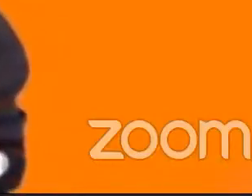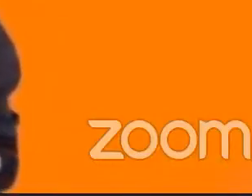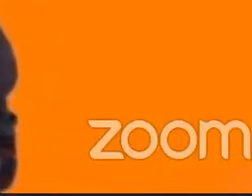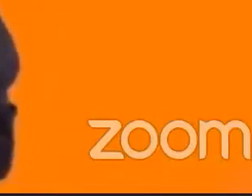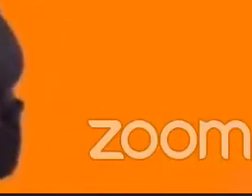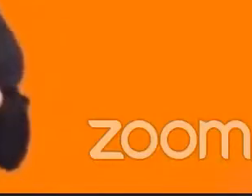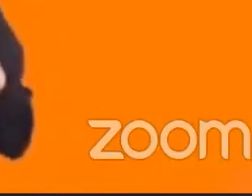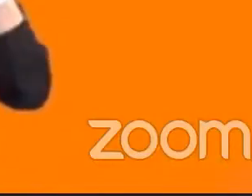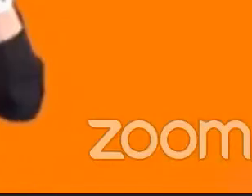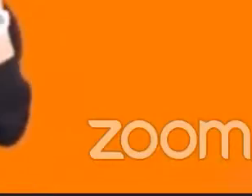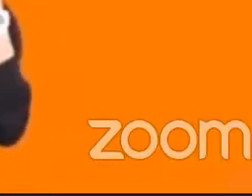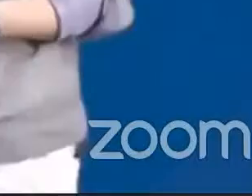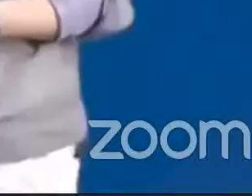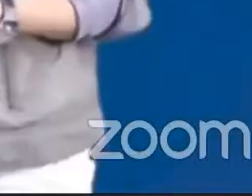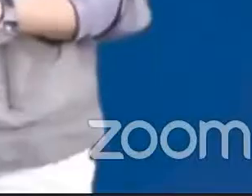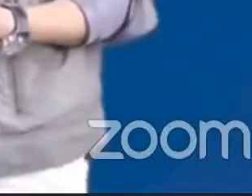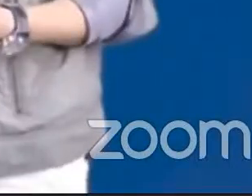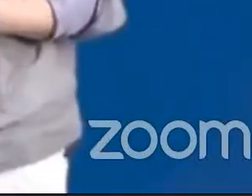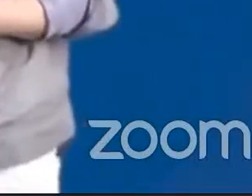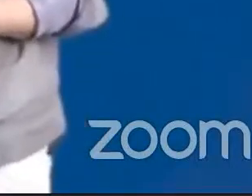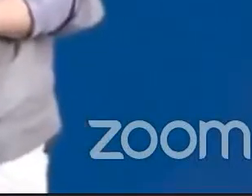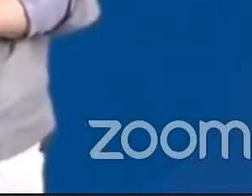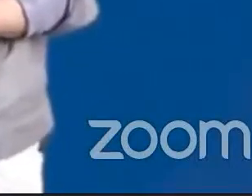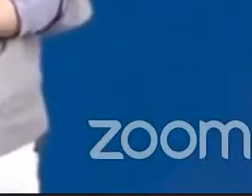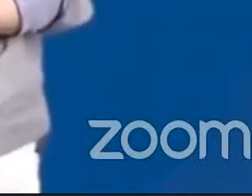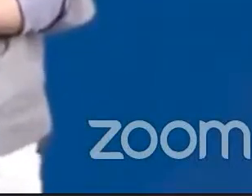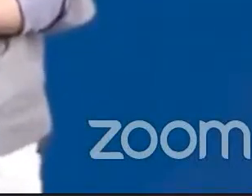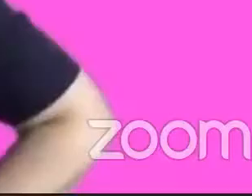Cek dulu. Daripada nanti kamu yang malu.